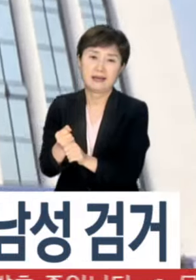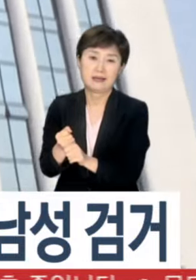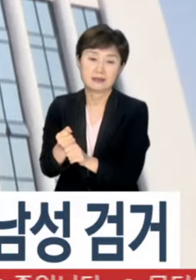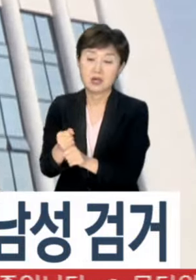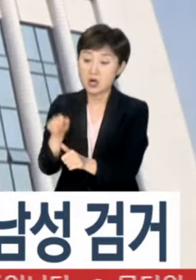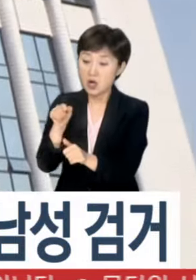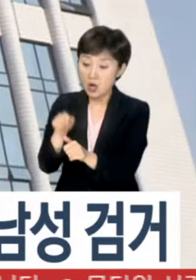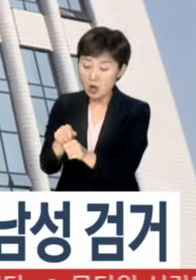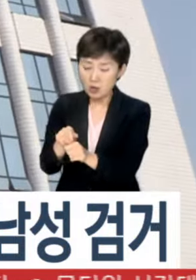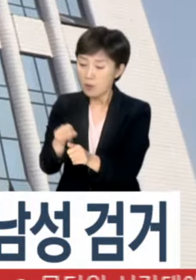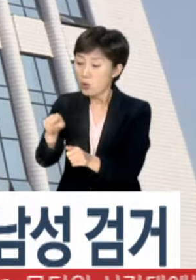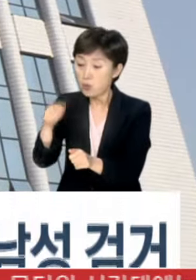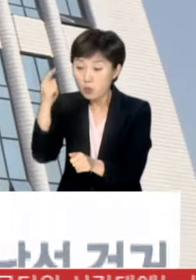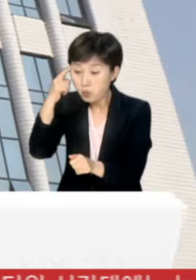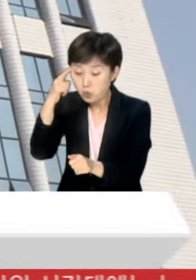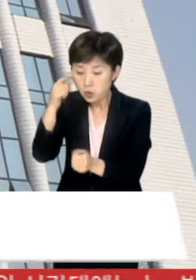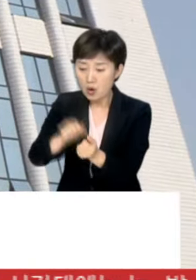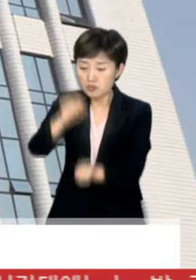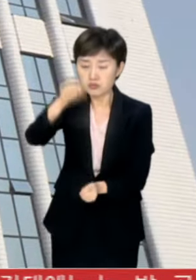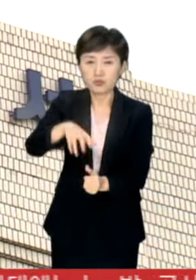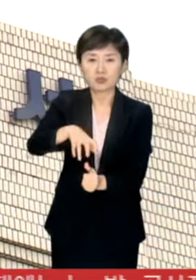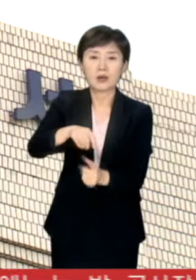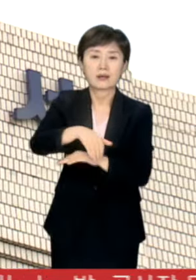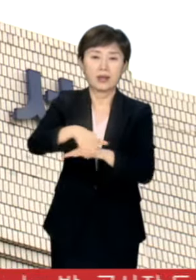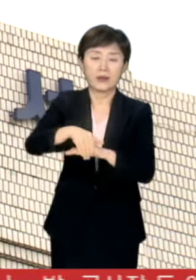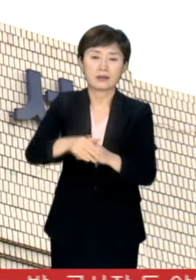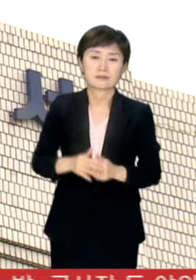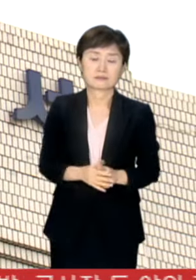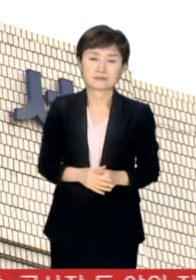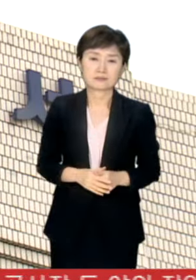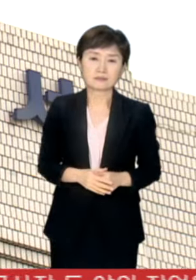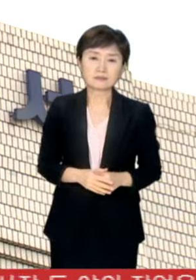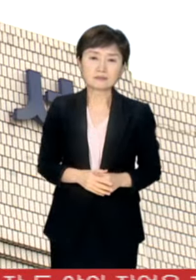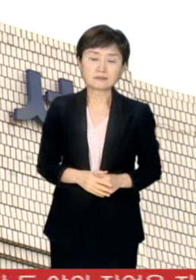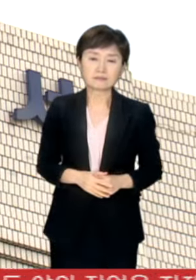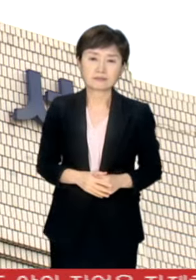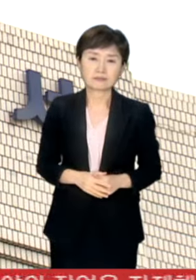경찰은를 상대로 구속영장을 신청할 방식입니다